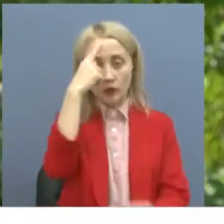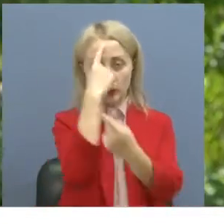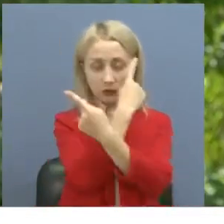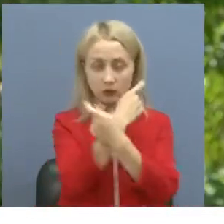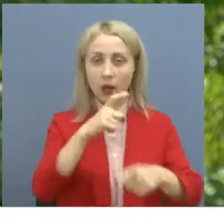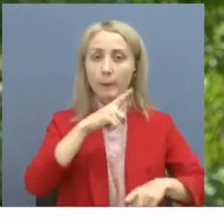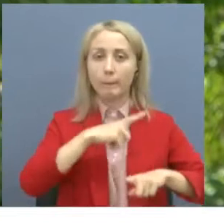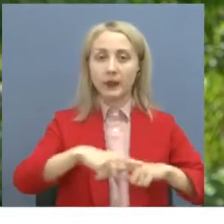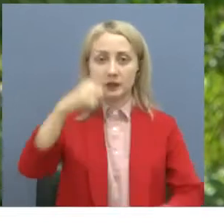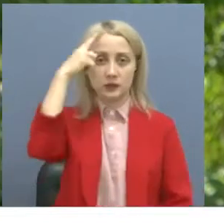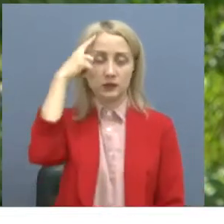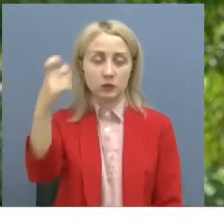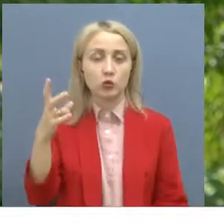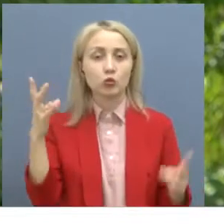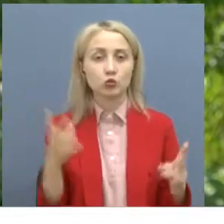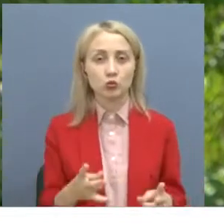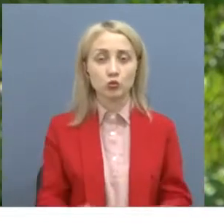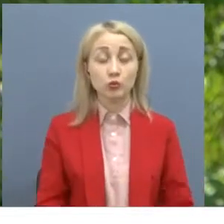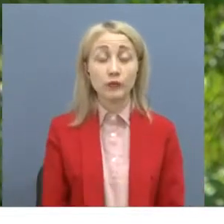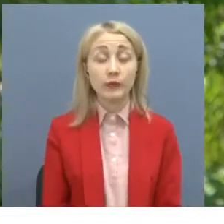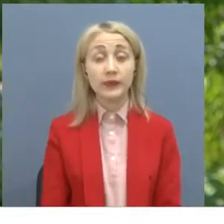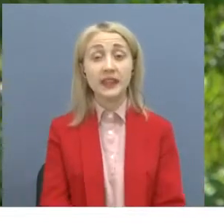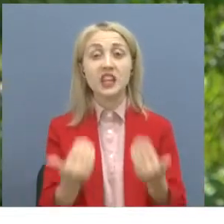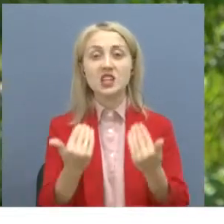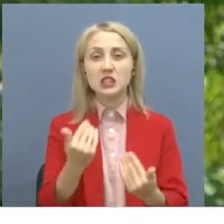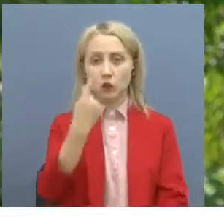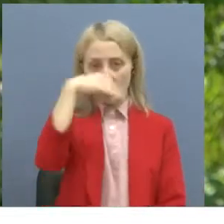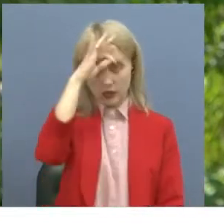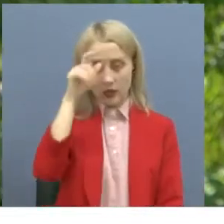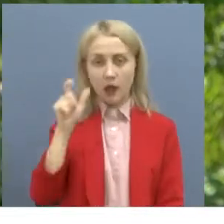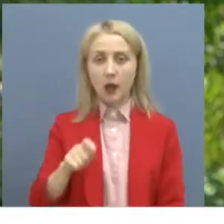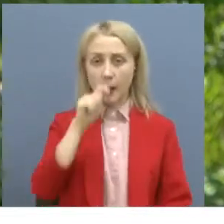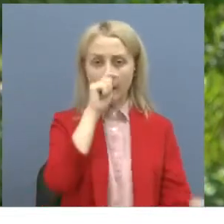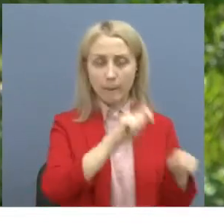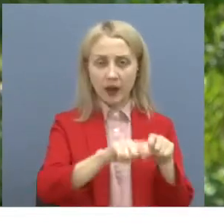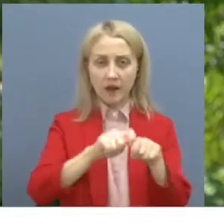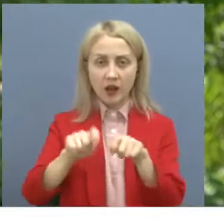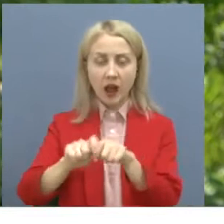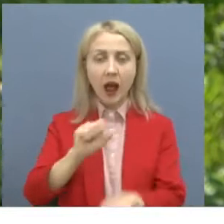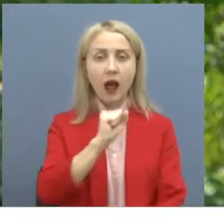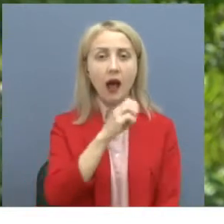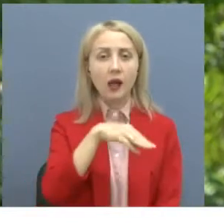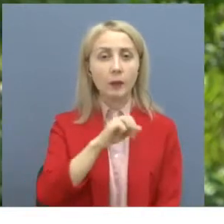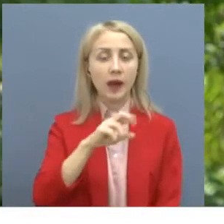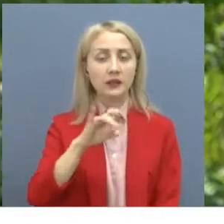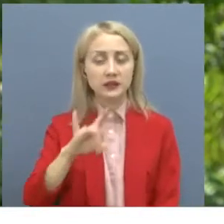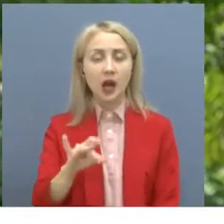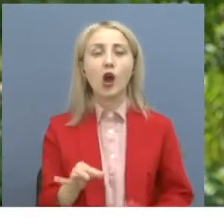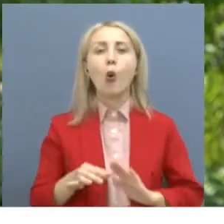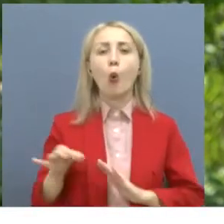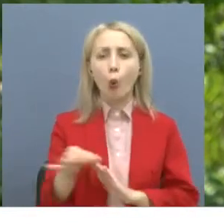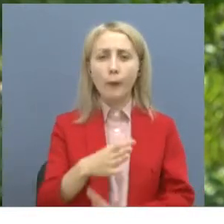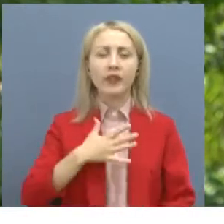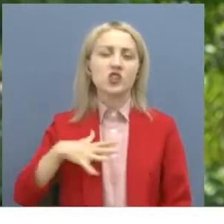Полиция департаменті тарапынан Атбасар, Жақсы аудандары мен облыстың барлығы аумағында рейд жүргізілуде. Жақсы ауданындағы алкогольді сусын сататын сауда